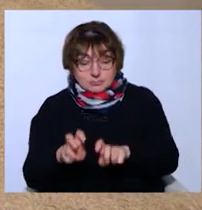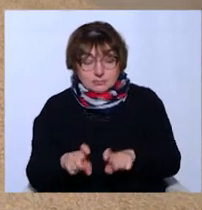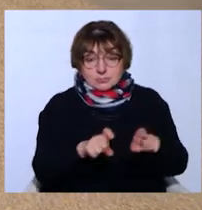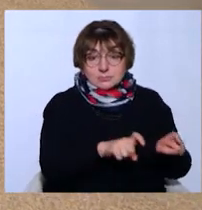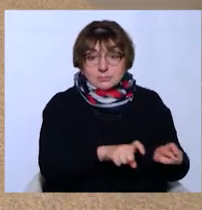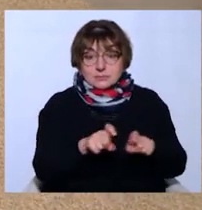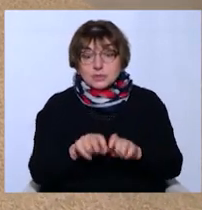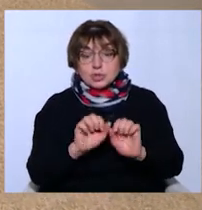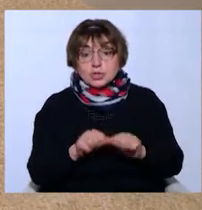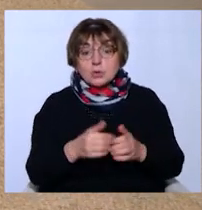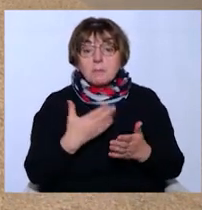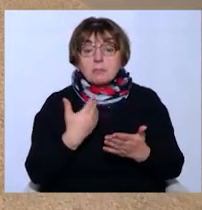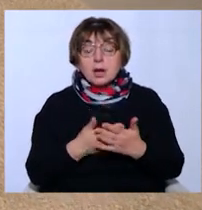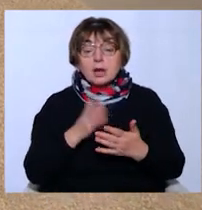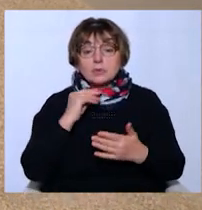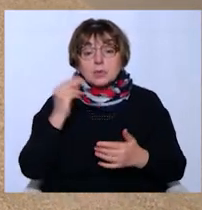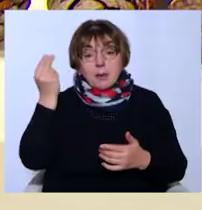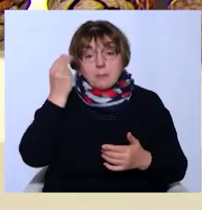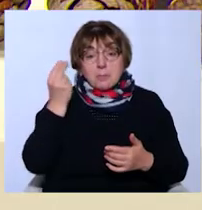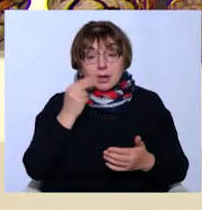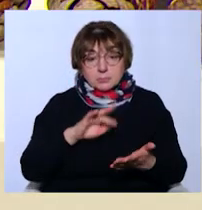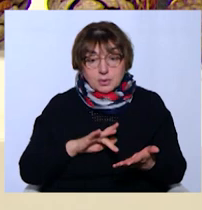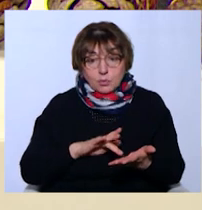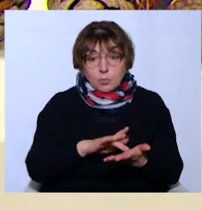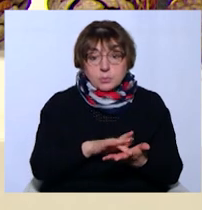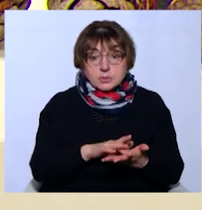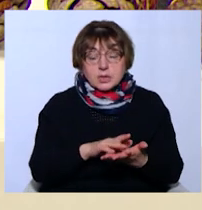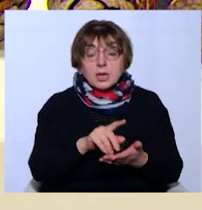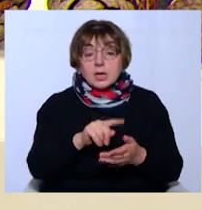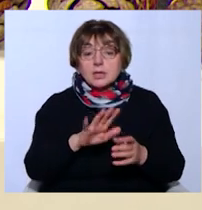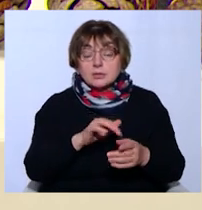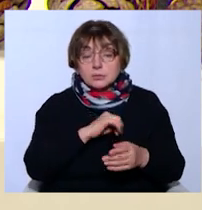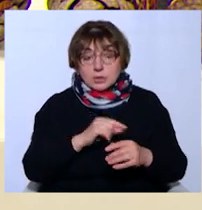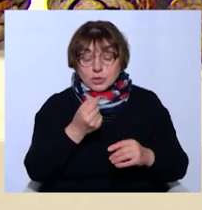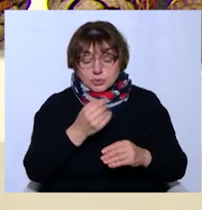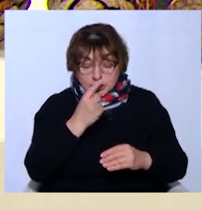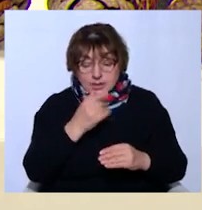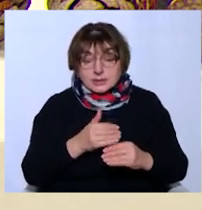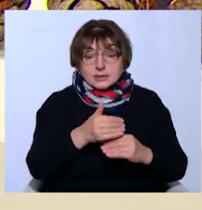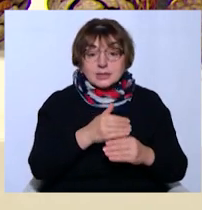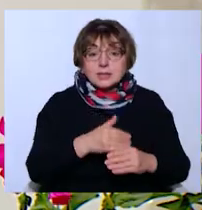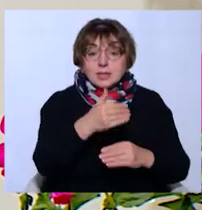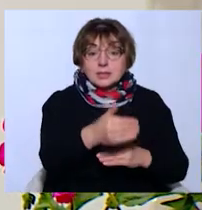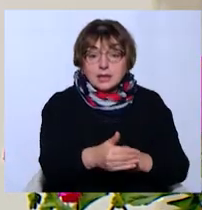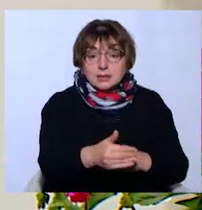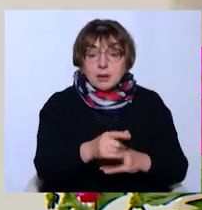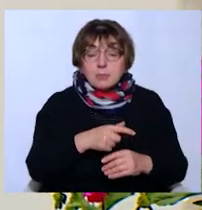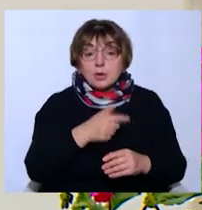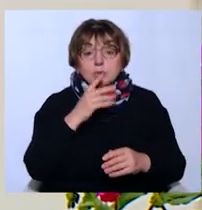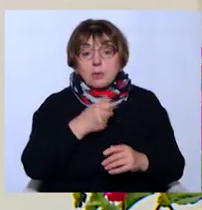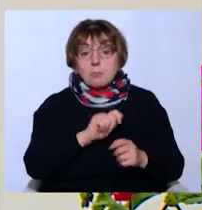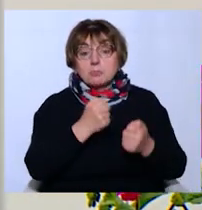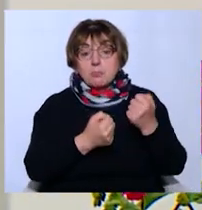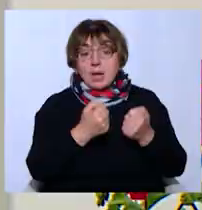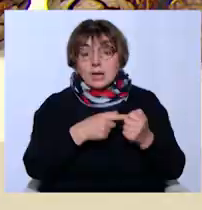შეუცვალოს. მაგალითად, როდესაც მე ფანქარს ვუბიცკე, ფანქარმა მდებარეობა შეიცვალა და ცოტა წინ გადაიწია. როდესაც მოვქაჩე